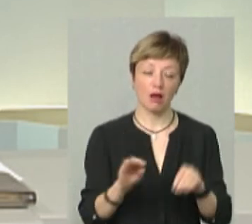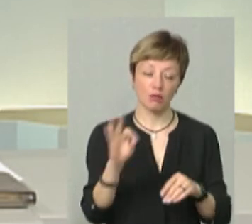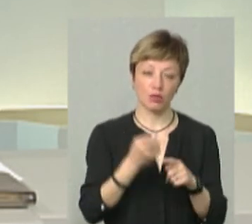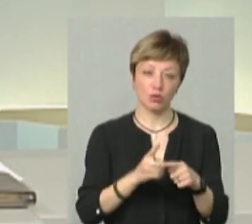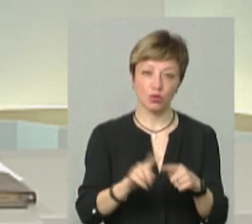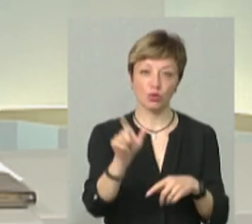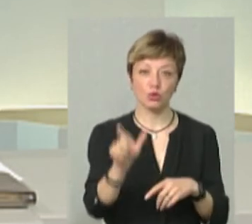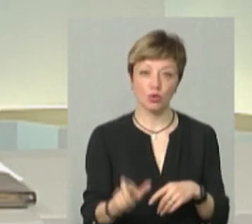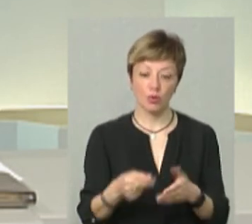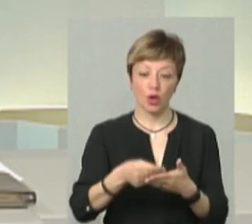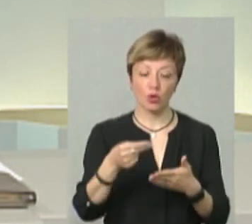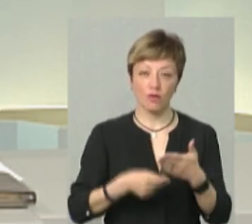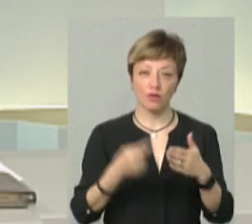особу,